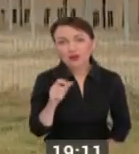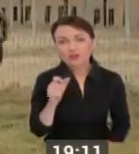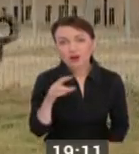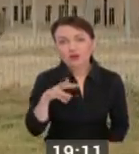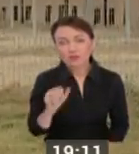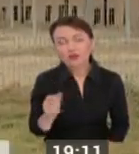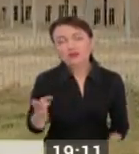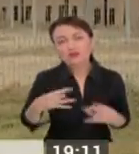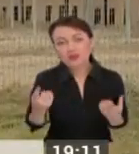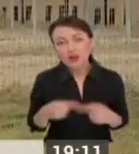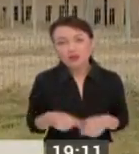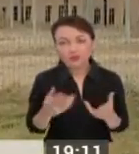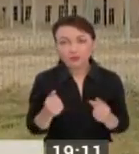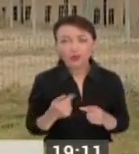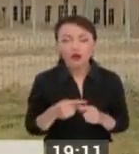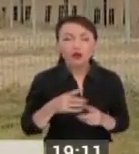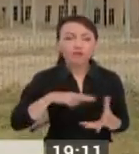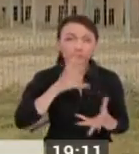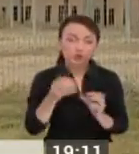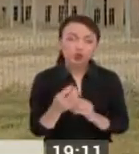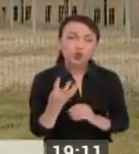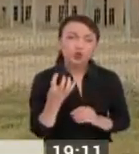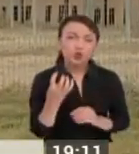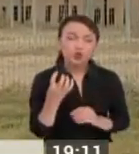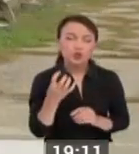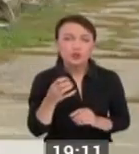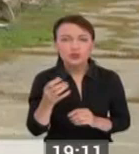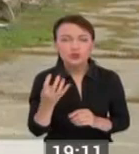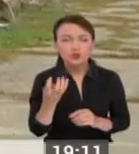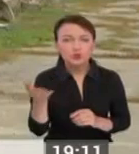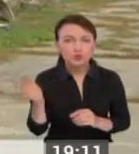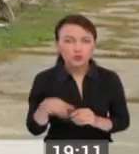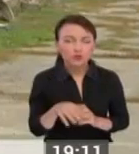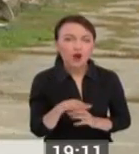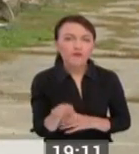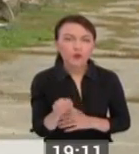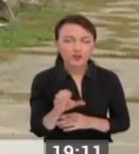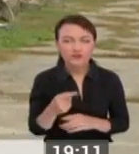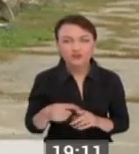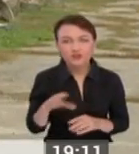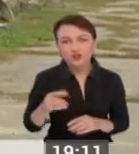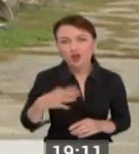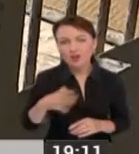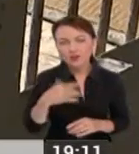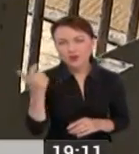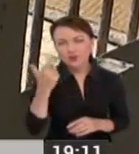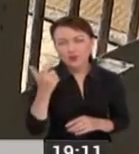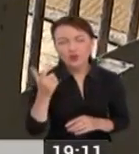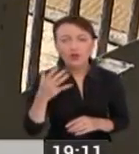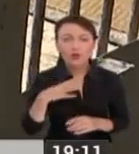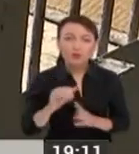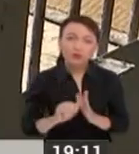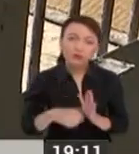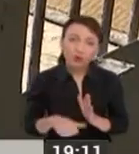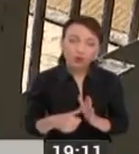стрес. Загалом у притулку мешкає 400 гавкунів, і всі вони чекають на господаря. Тут можна зустріти як